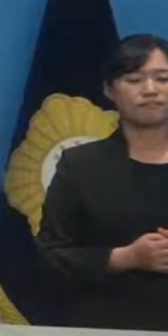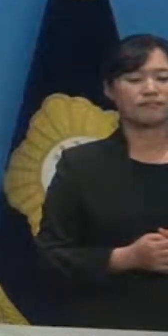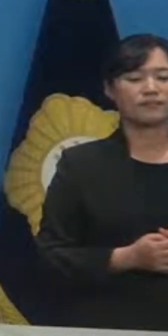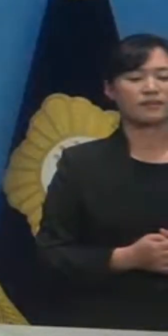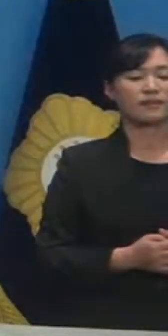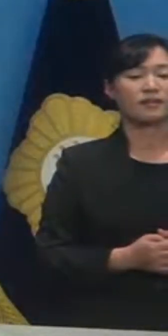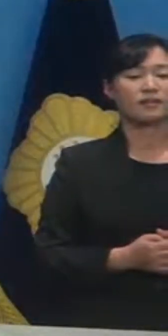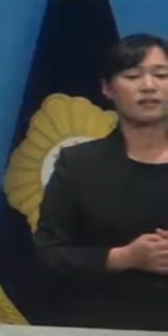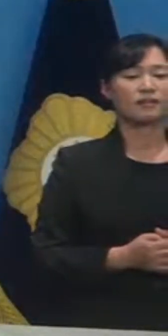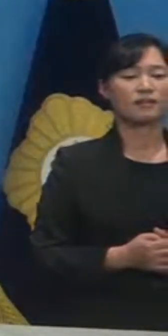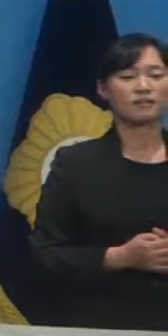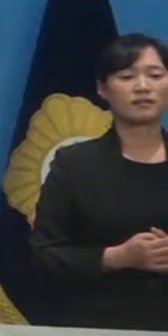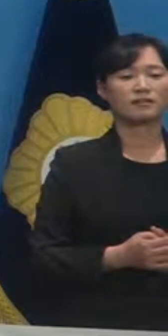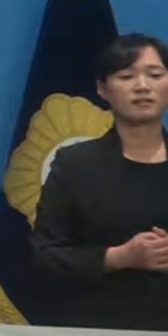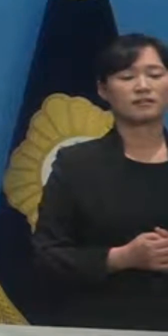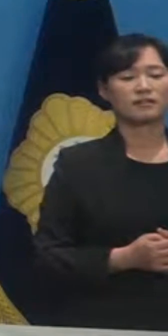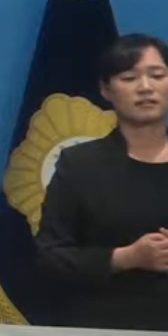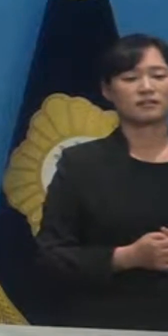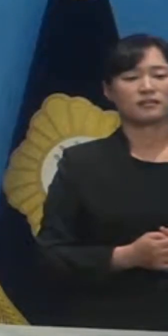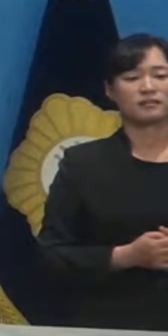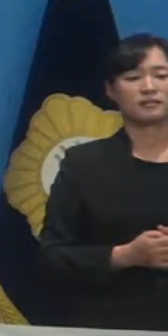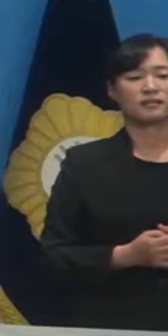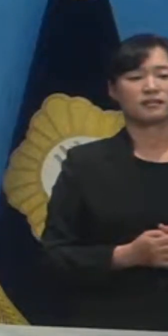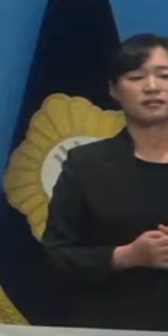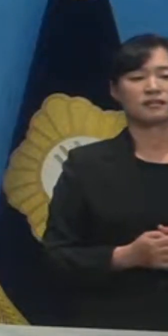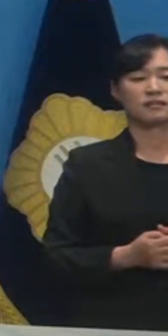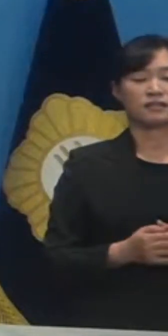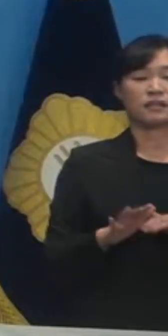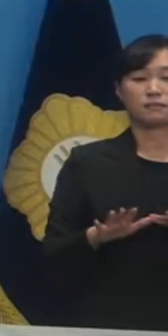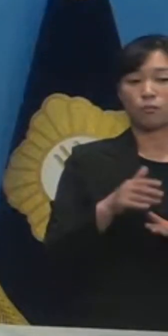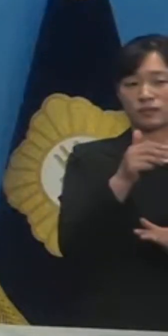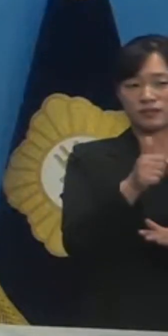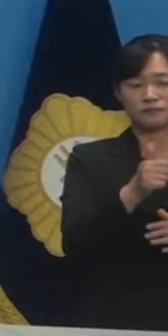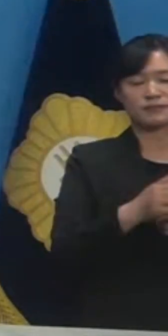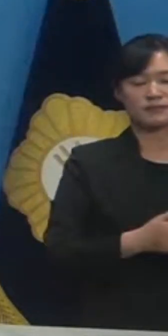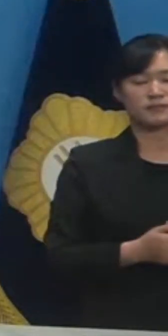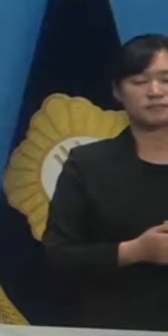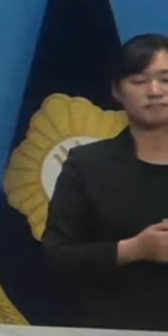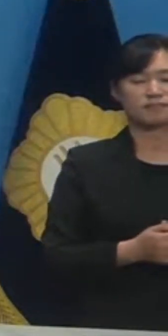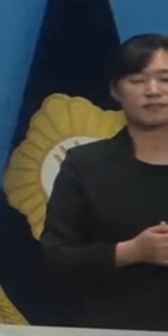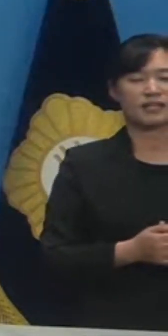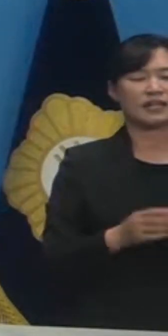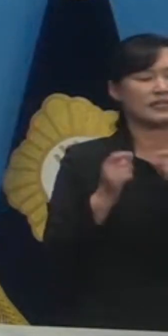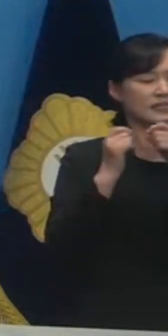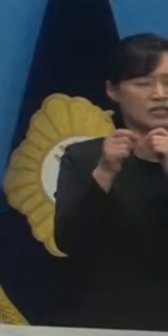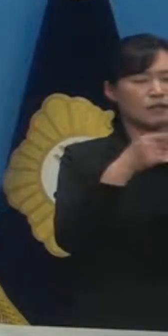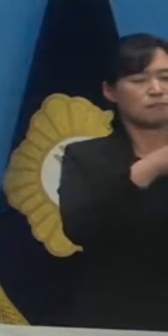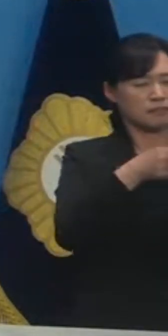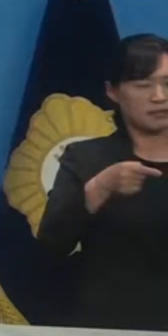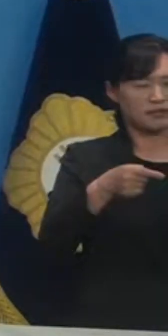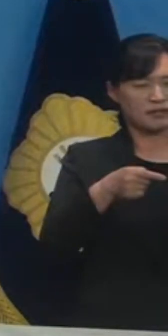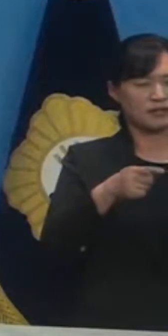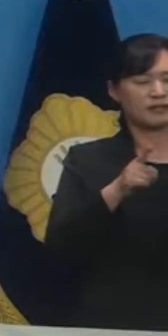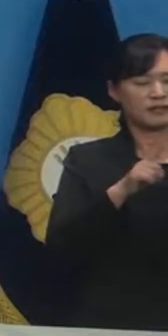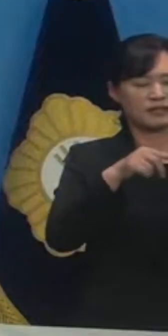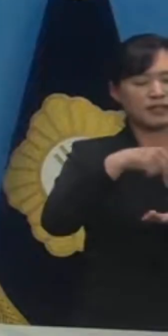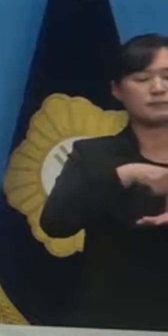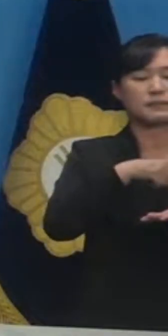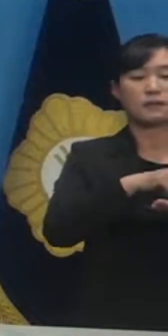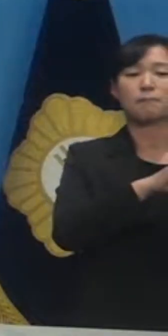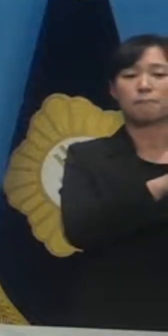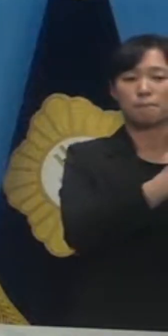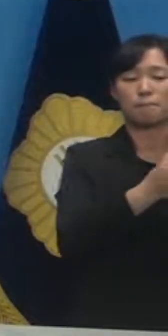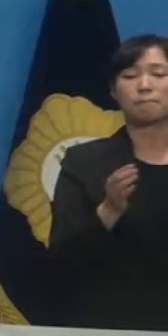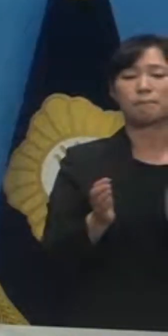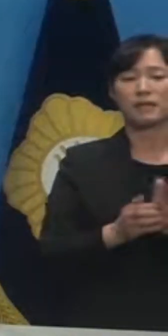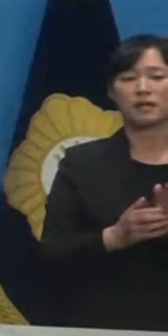네, 방금 이낙연 회장께서 사기 피해 부분에 대해서 입장을